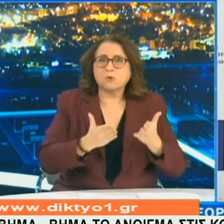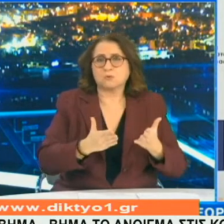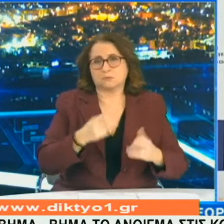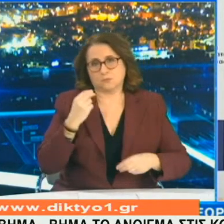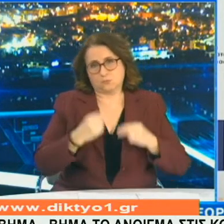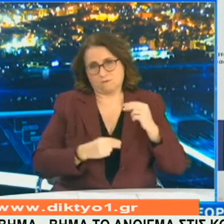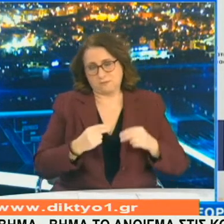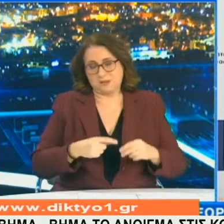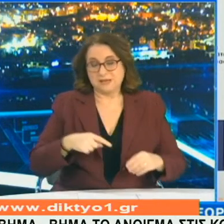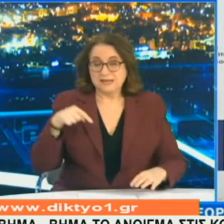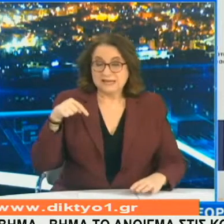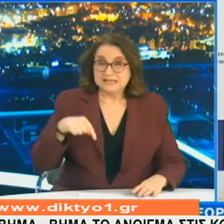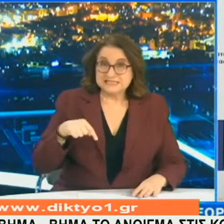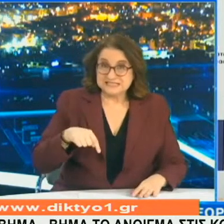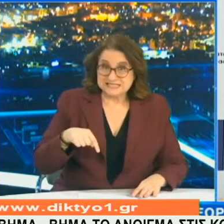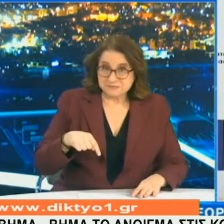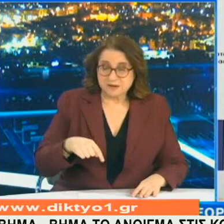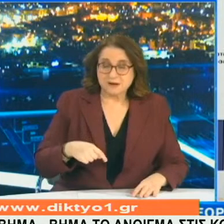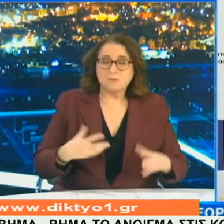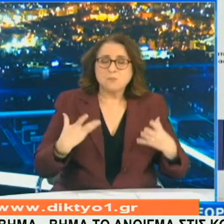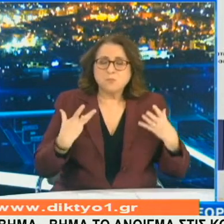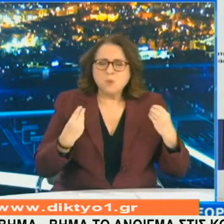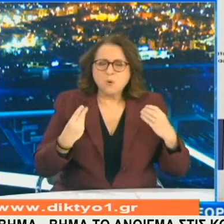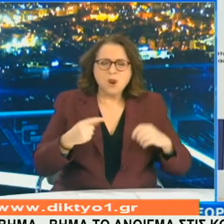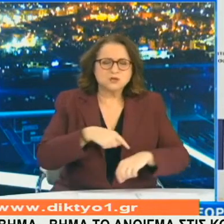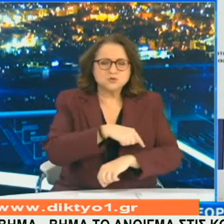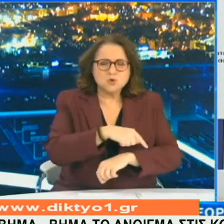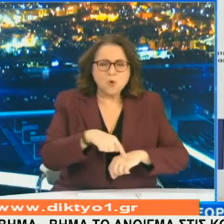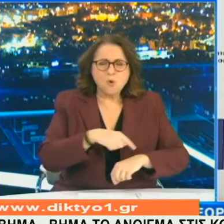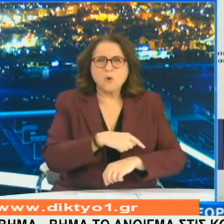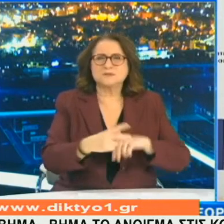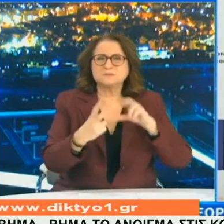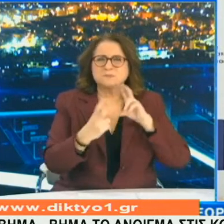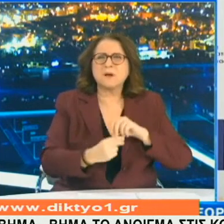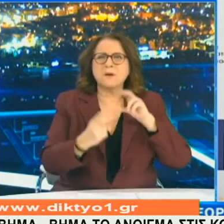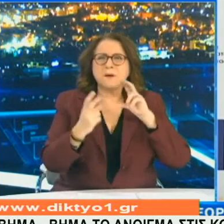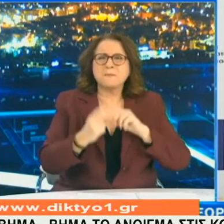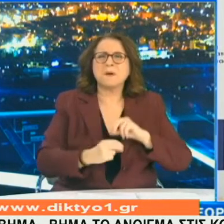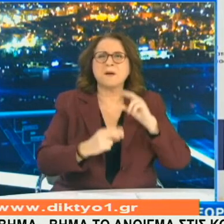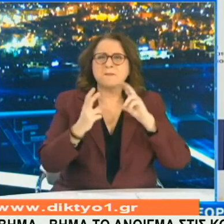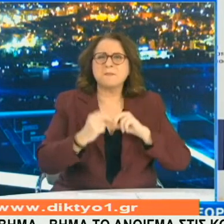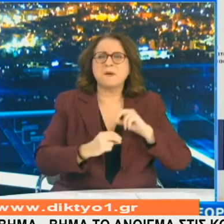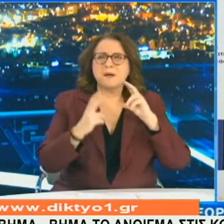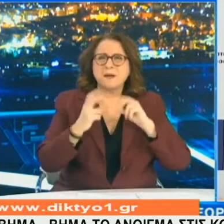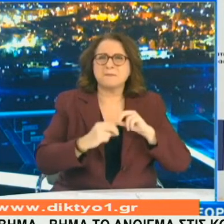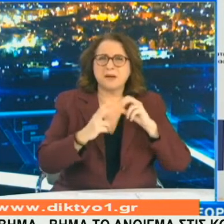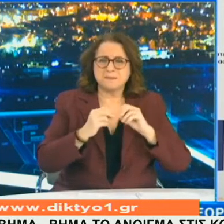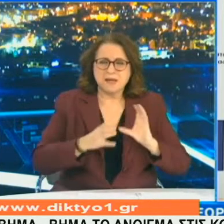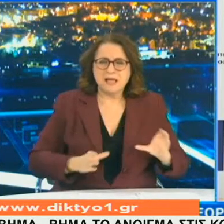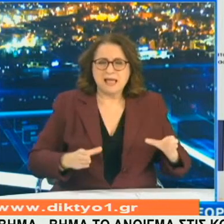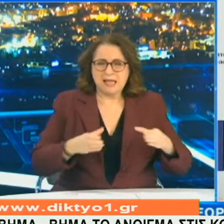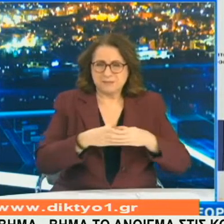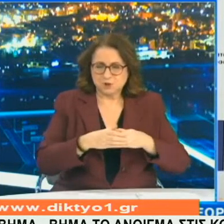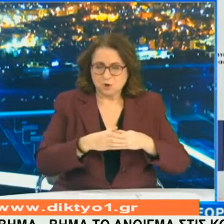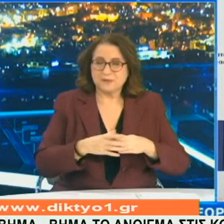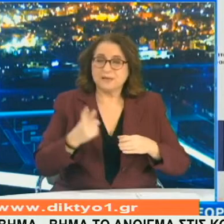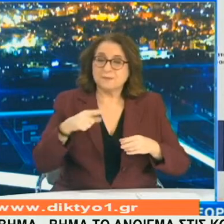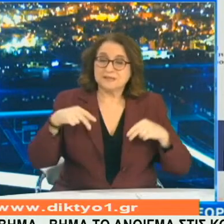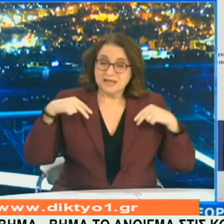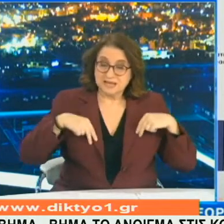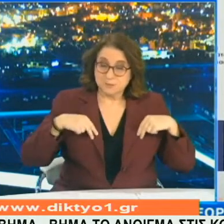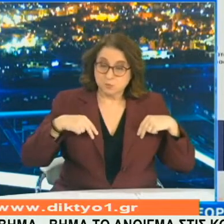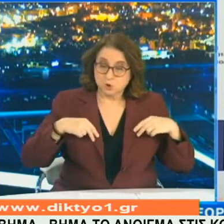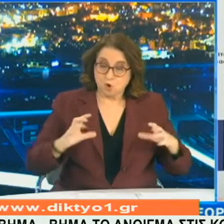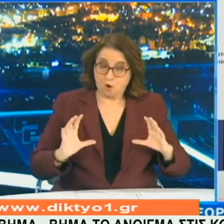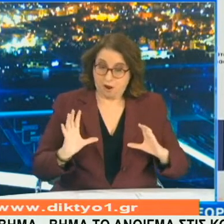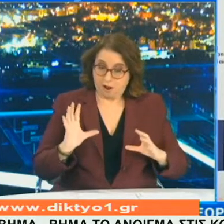πολλή ώρη συζήτηση στην Επιτροπή και μια πολύ αναλυτική εισήγηση από το Υπουργείο Ανάπτυξης και από